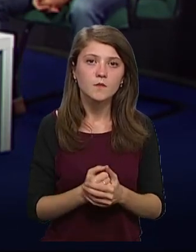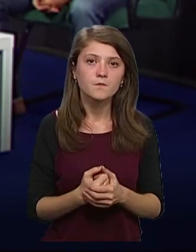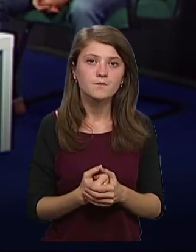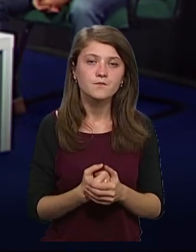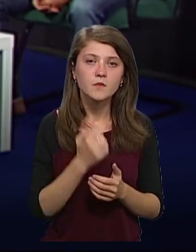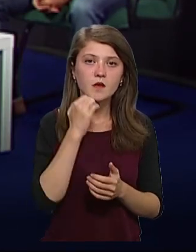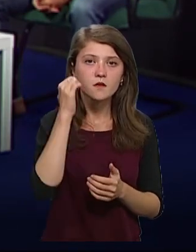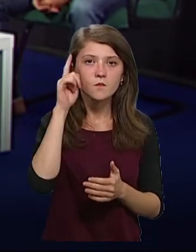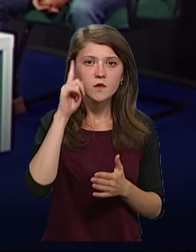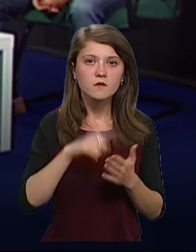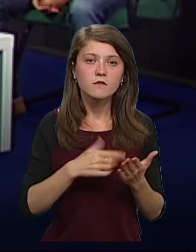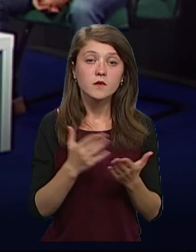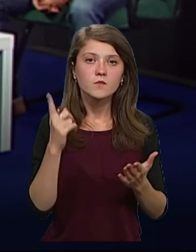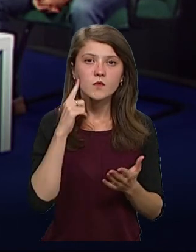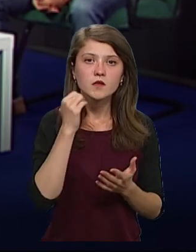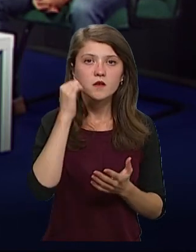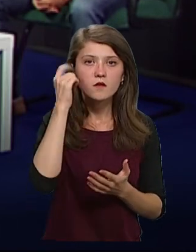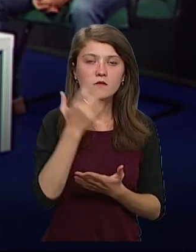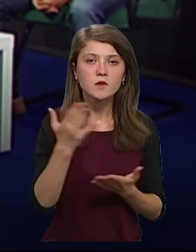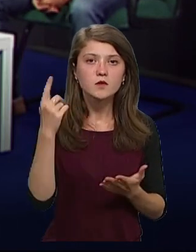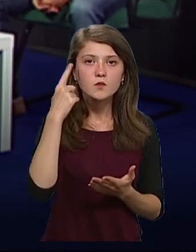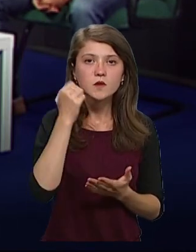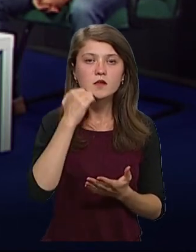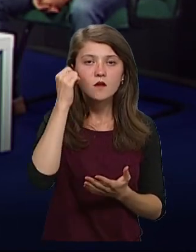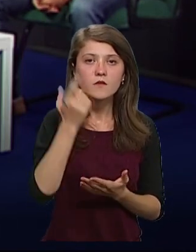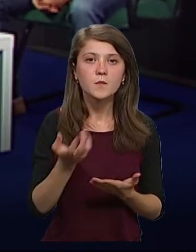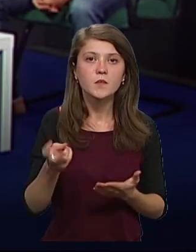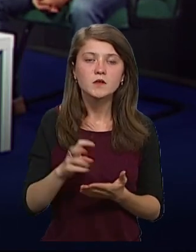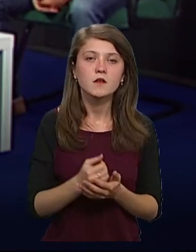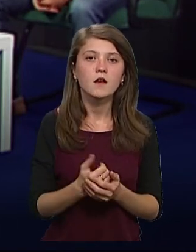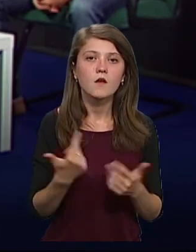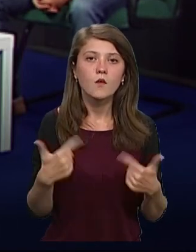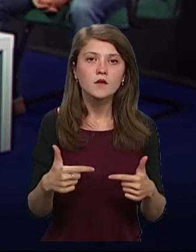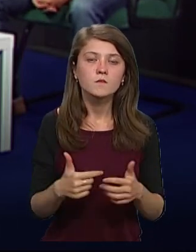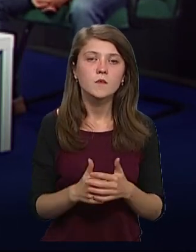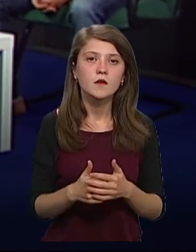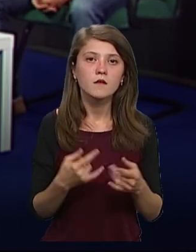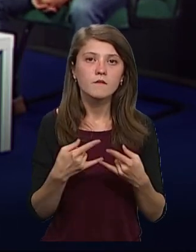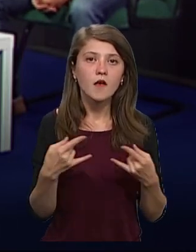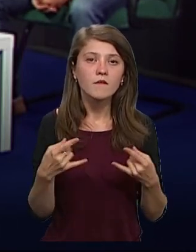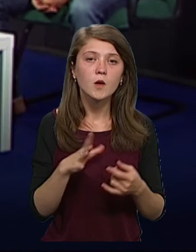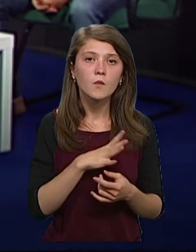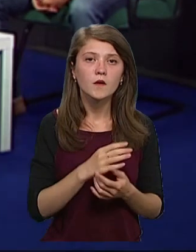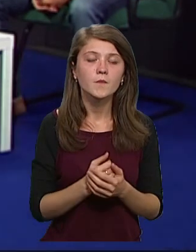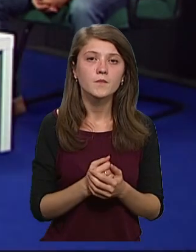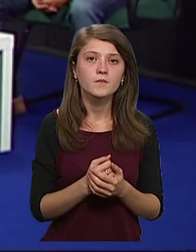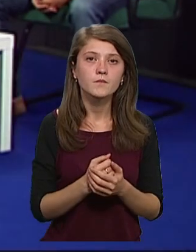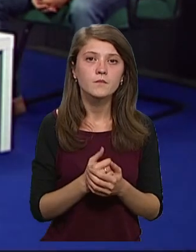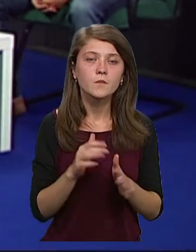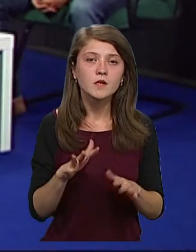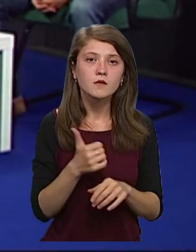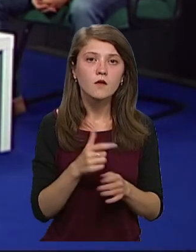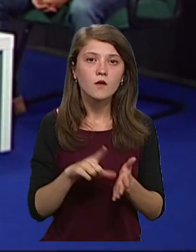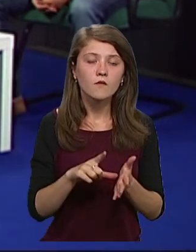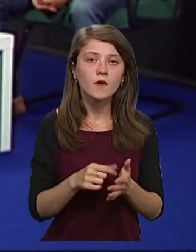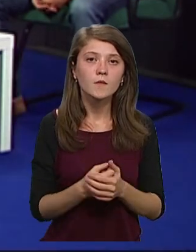Ні. Дякую, сподіваюся, вас почують. Дякую за ваші думки, дякую, що прийшли до нас. Власне, нагадаю, гостями ефіру були Іван Кохан, Коростишівський міський голова.